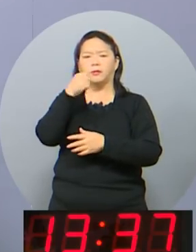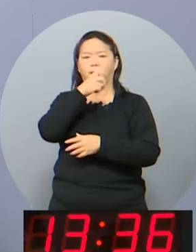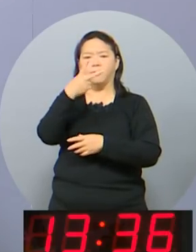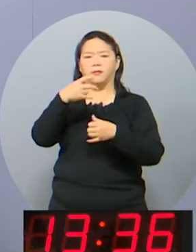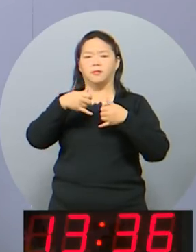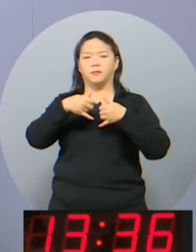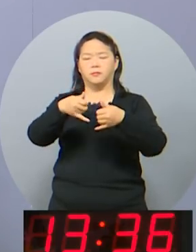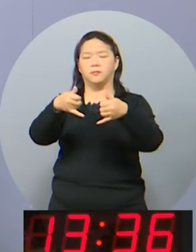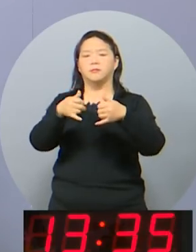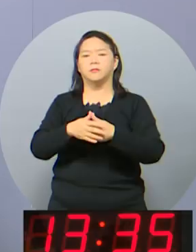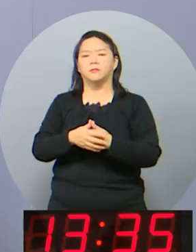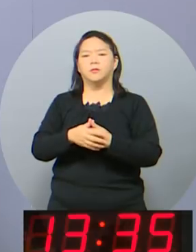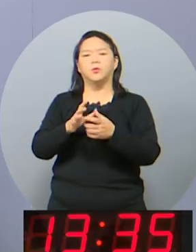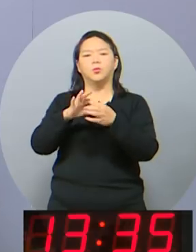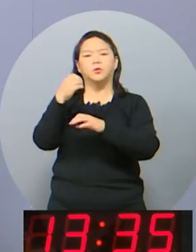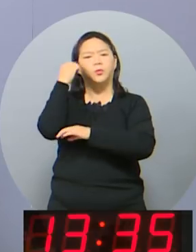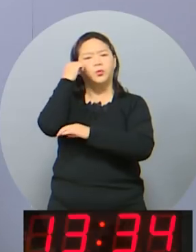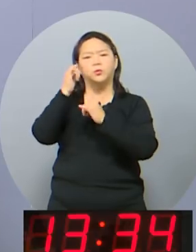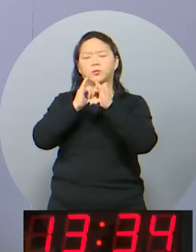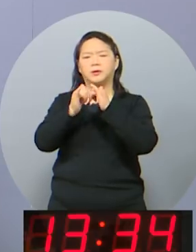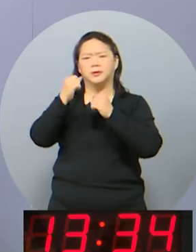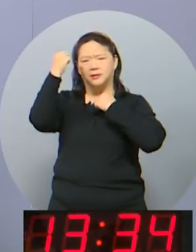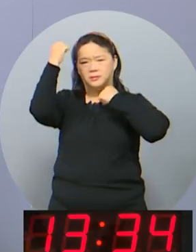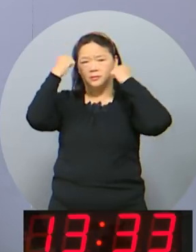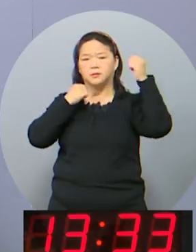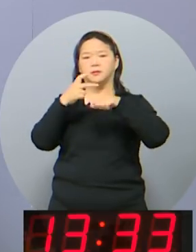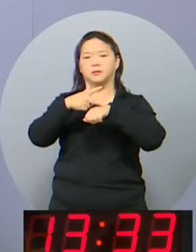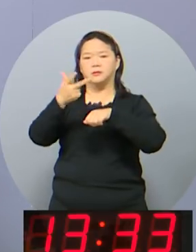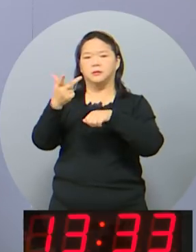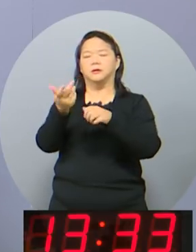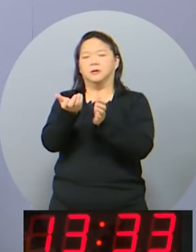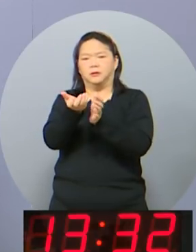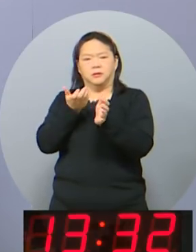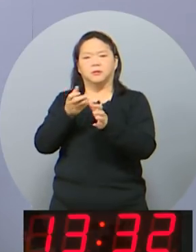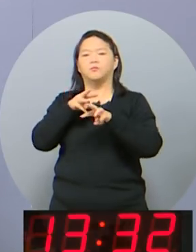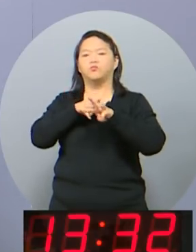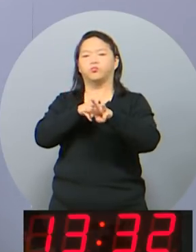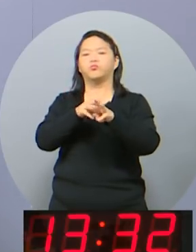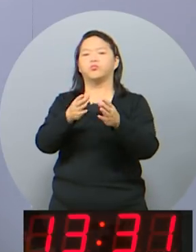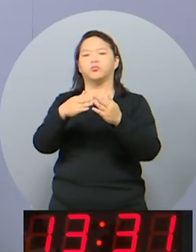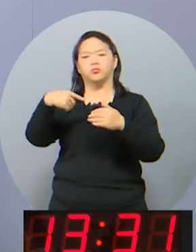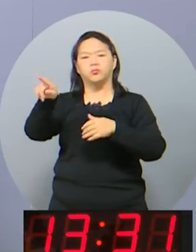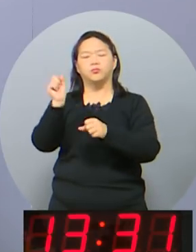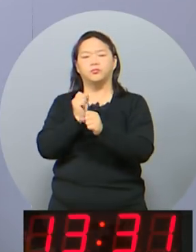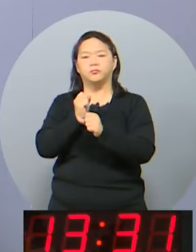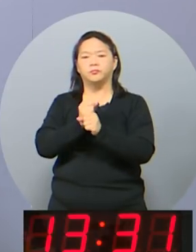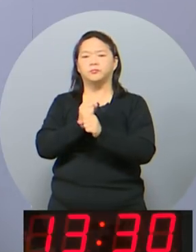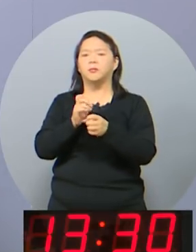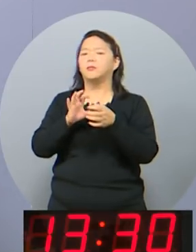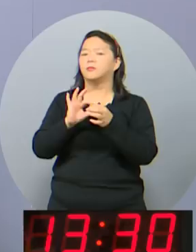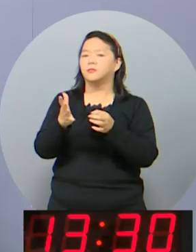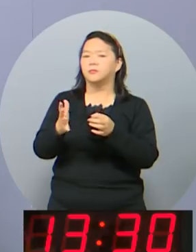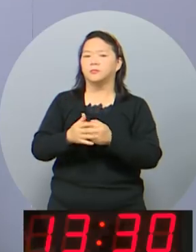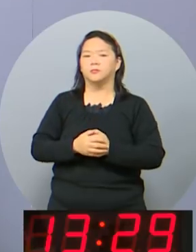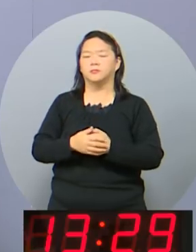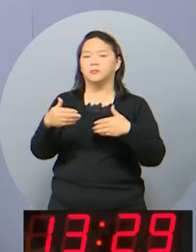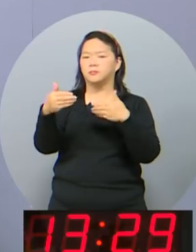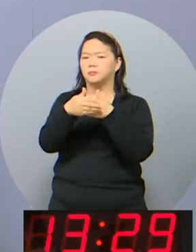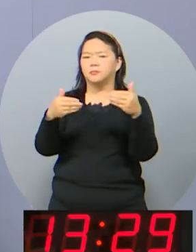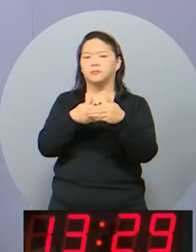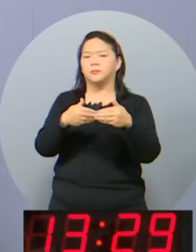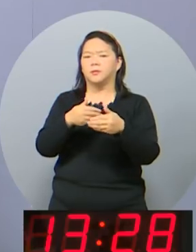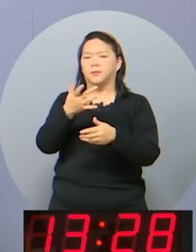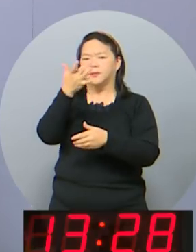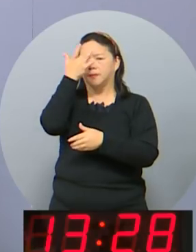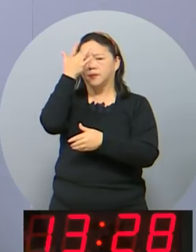为什么我们的居民必须早上七点以前就必须要出发去上班？为什么我们的交通如此的